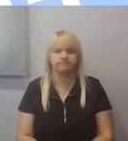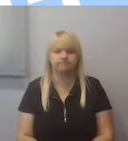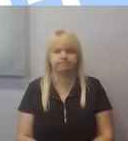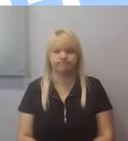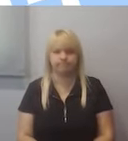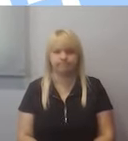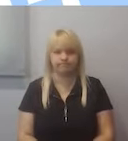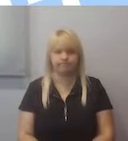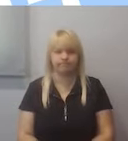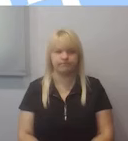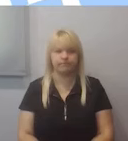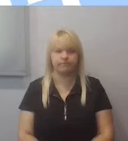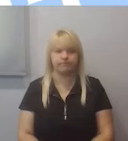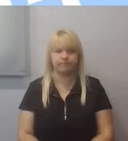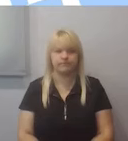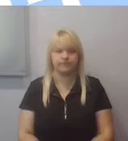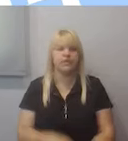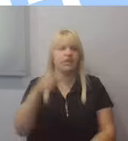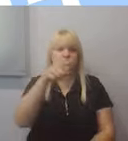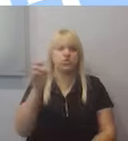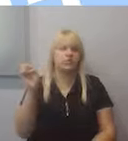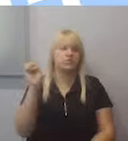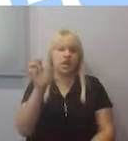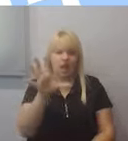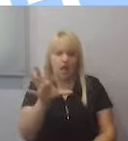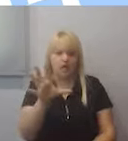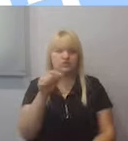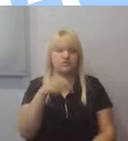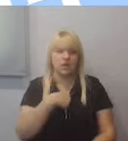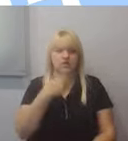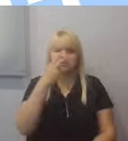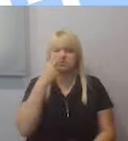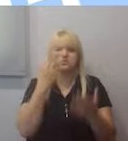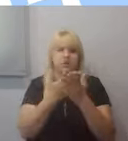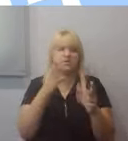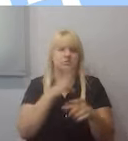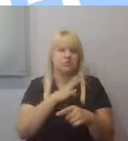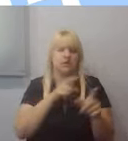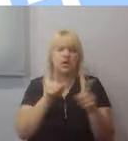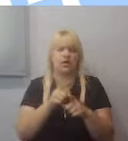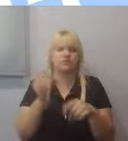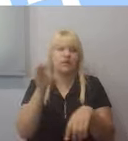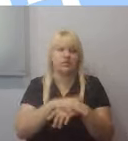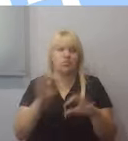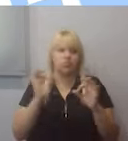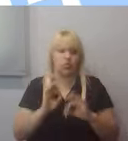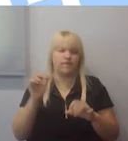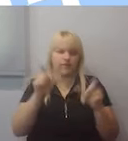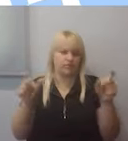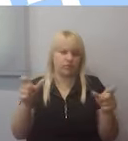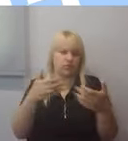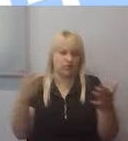nozīmē šis ir slaids kuru es rādīju faktiski profesionāļiem un mēs toreiz runājām